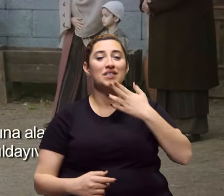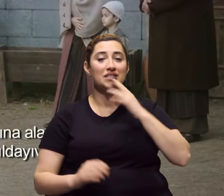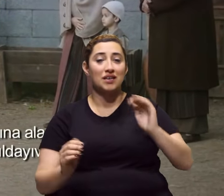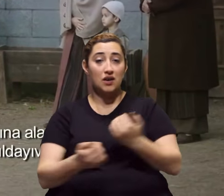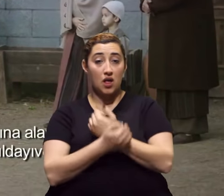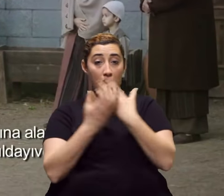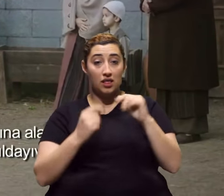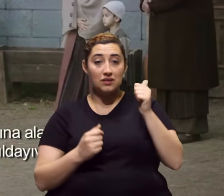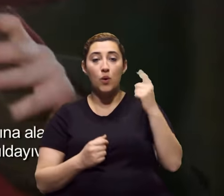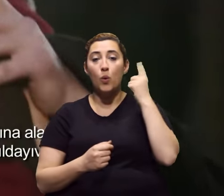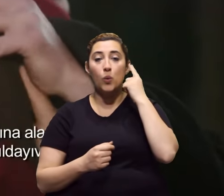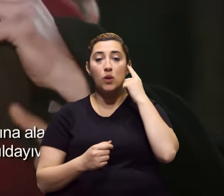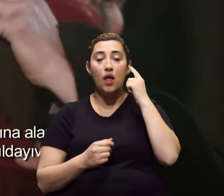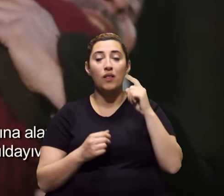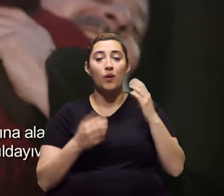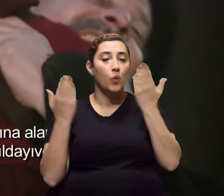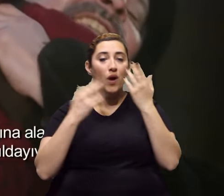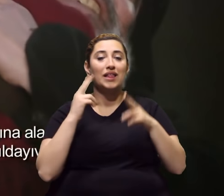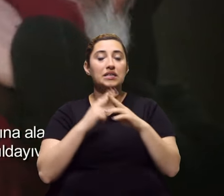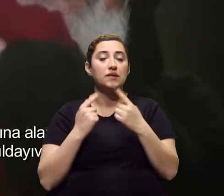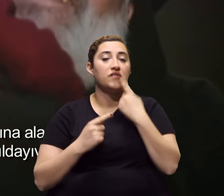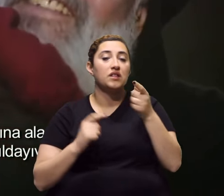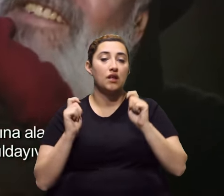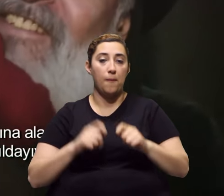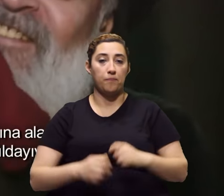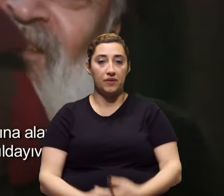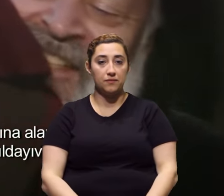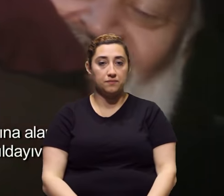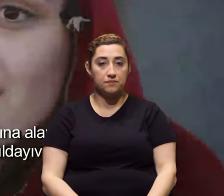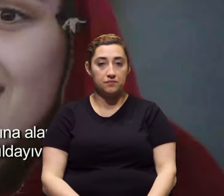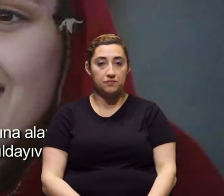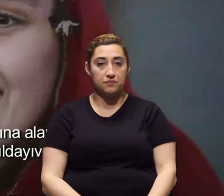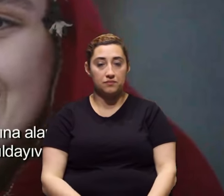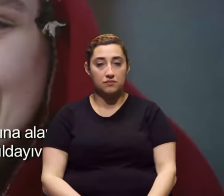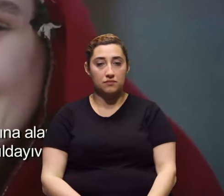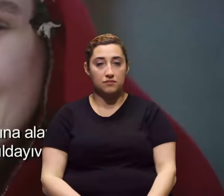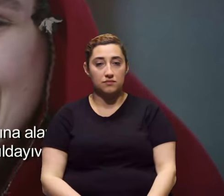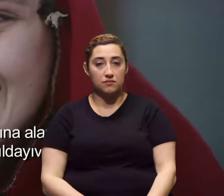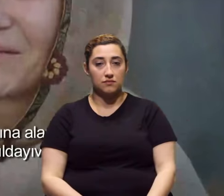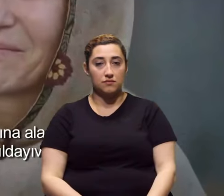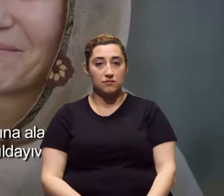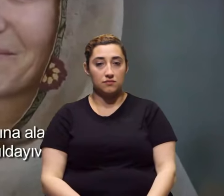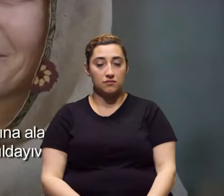Şeyh Efendi küçük kızı kucağına alanda kulağına tekbirler ile ismini fısıldayıverdi.